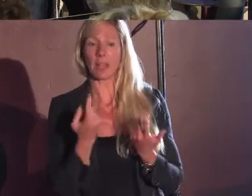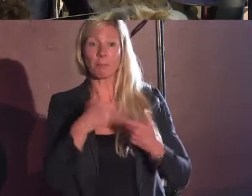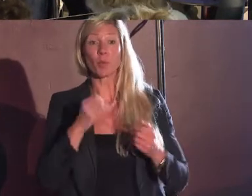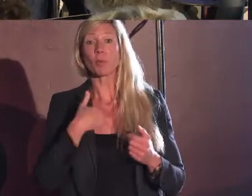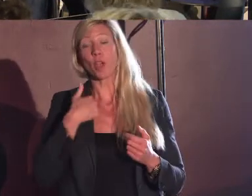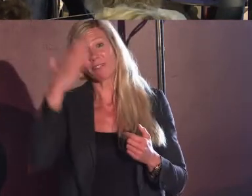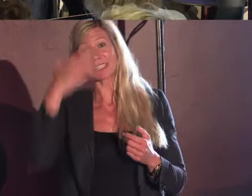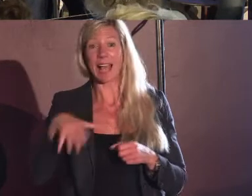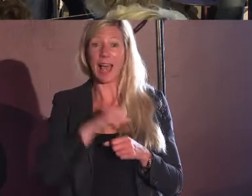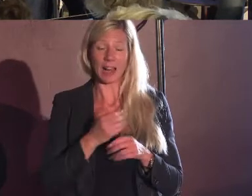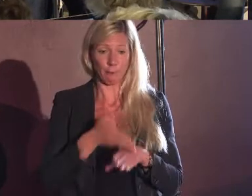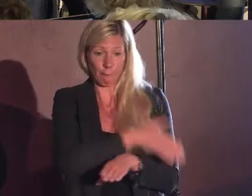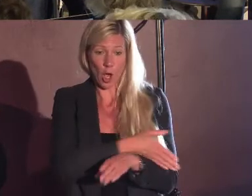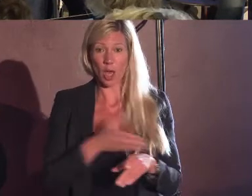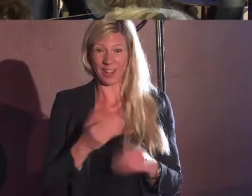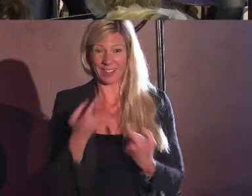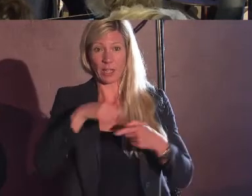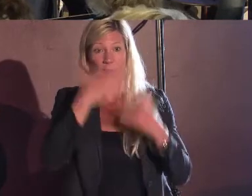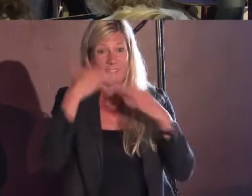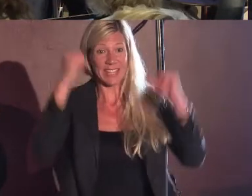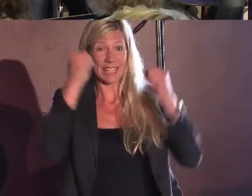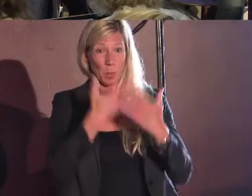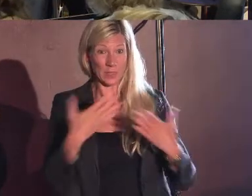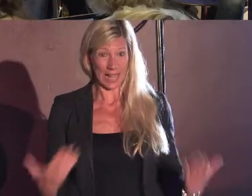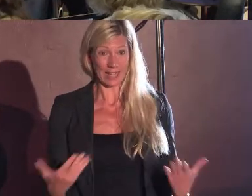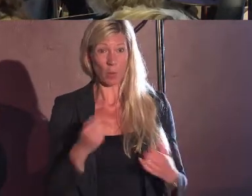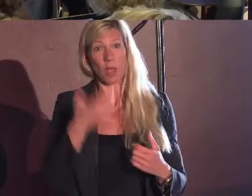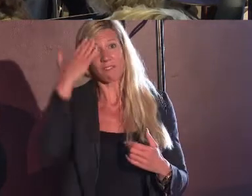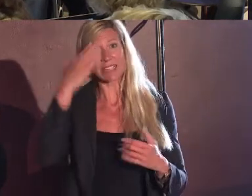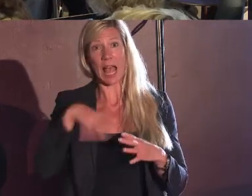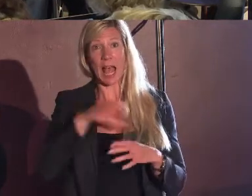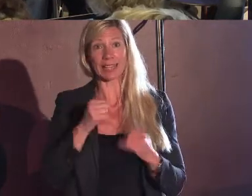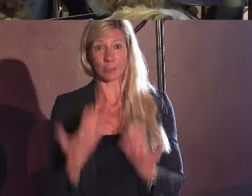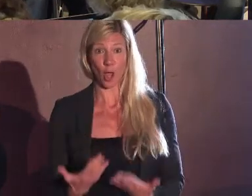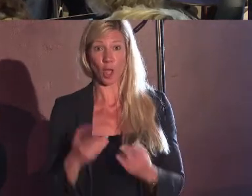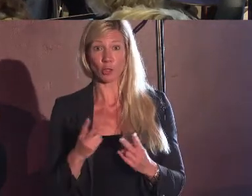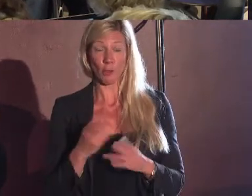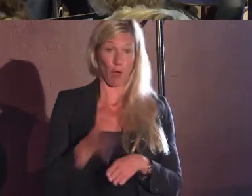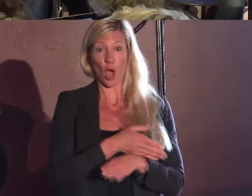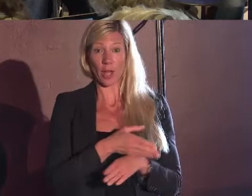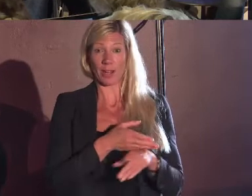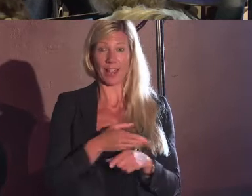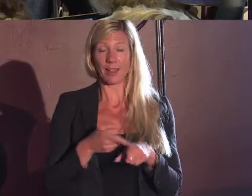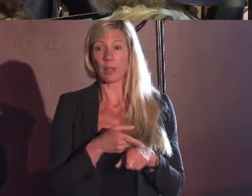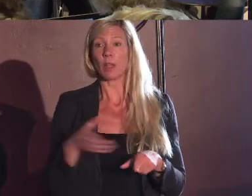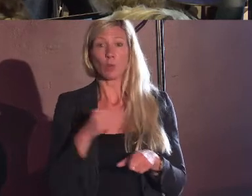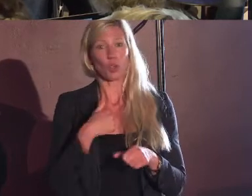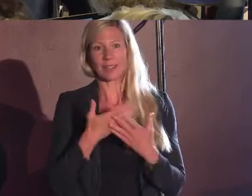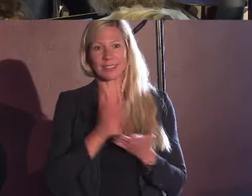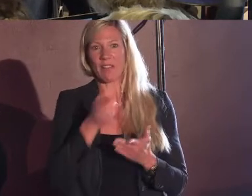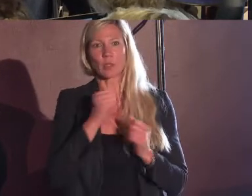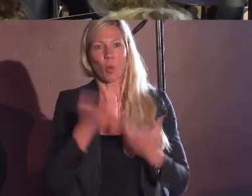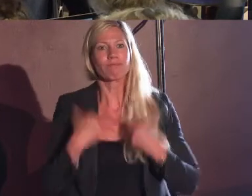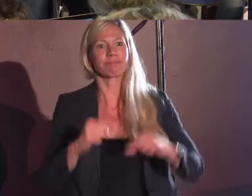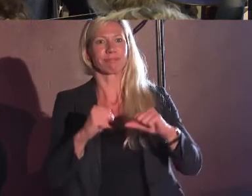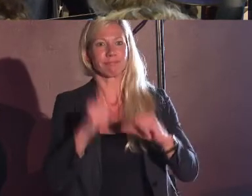har idag om vad våra vikingautställningar skulle ha, hur mycket arbete det hade genererat, så jag är inte säker på att vi hade gått in i det. Men